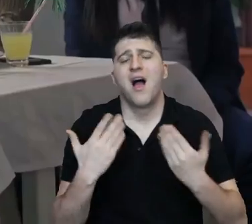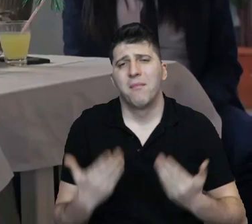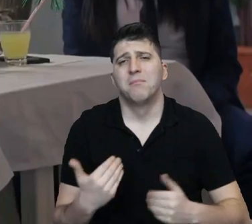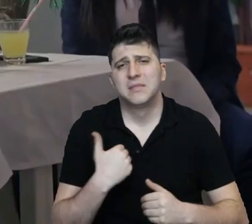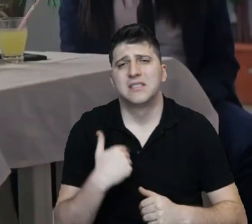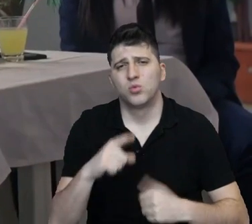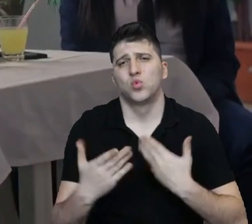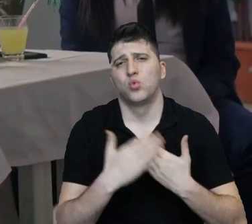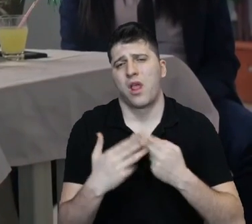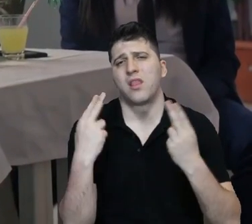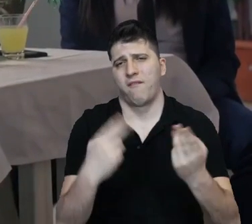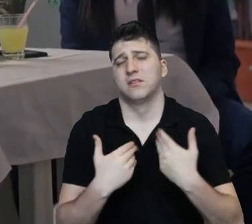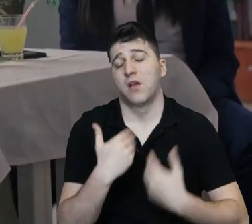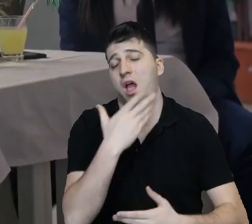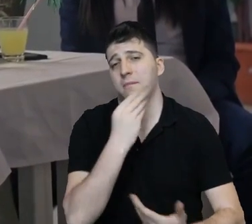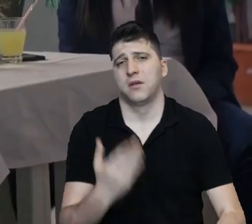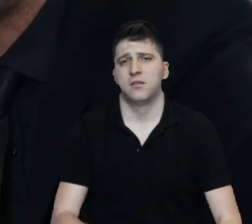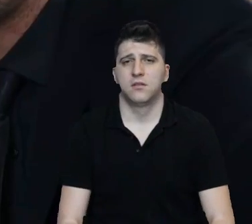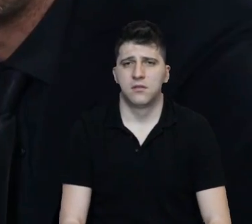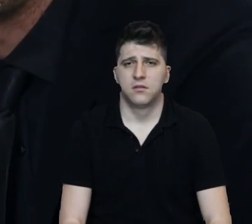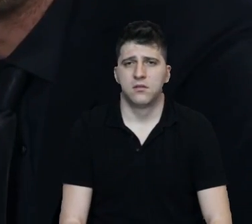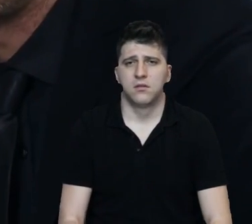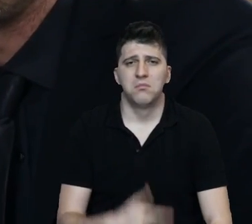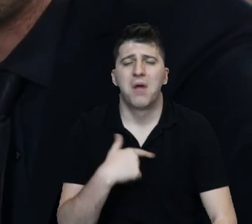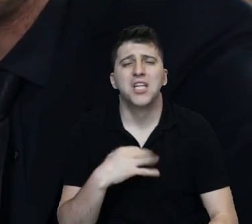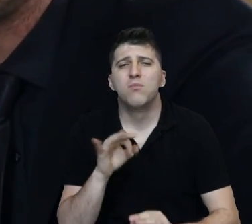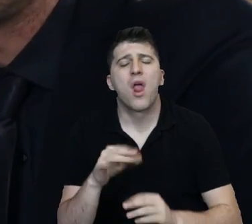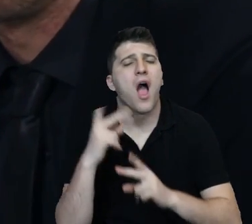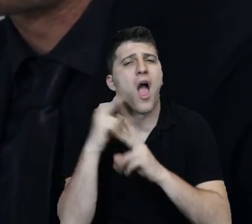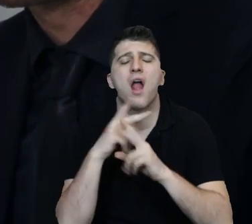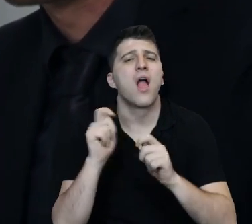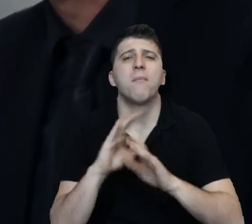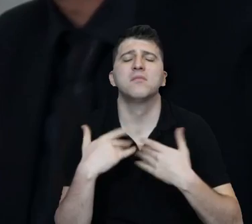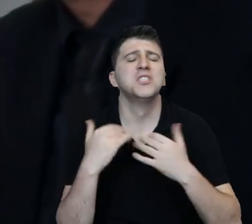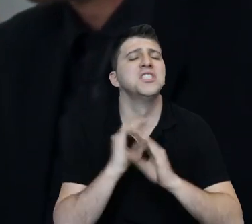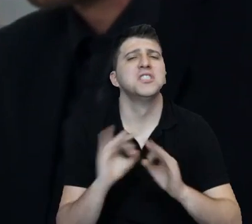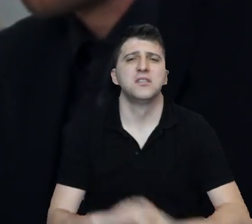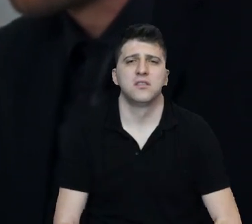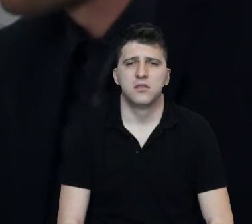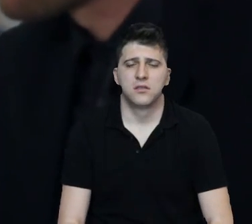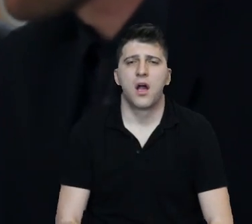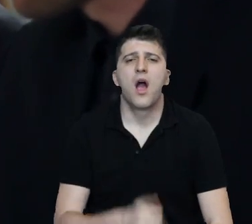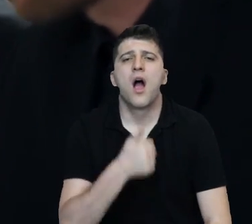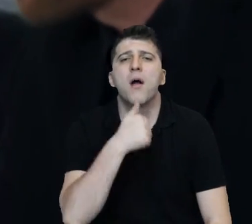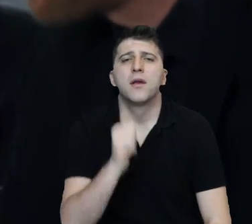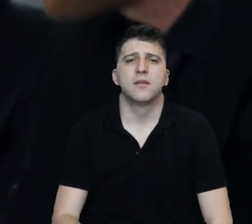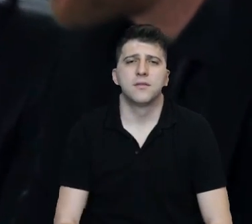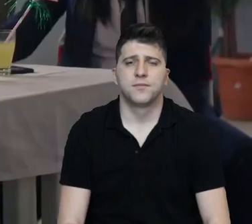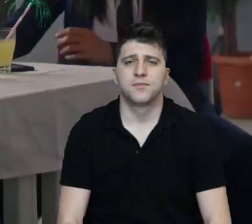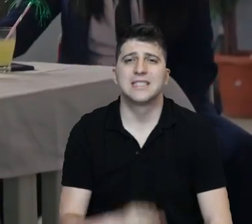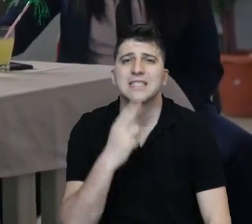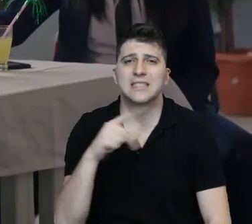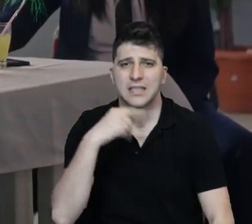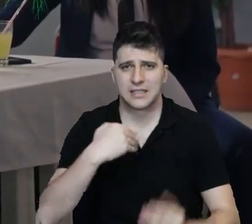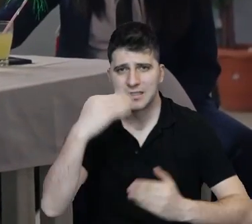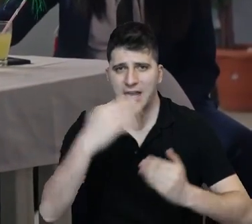de bu düğüne davetliyiz yani. Ayıp. Ben hiç böyle hayal etmemiştim abi. Hiç. Abi, kızları